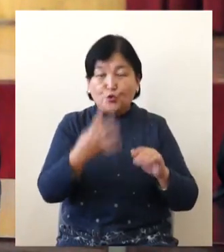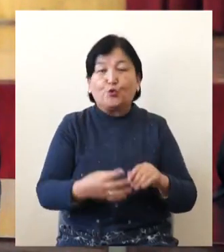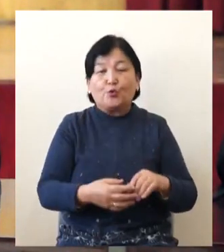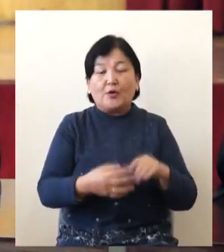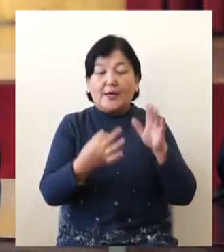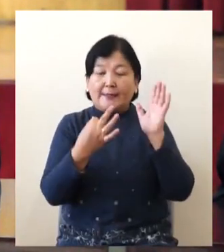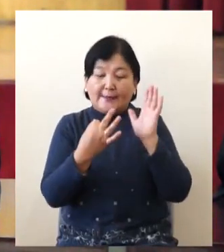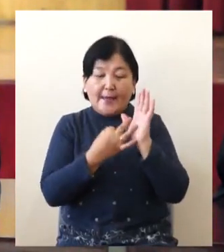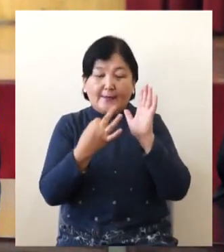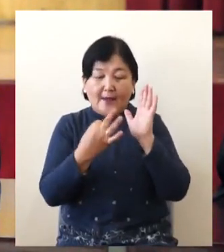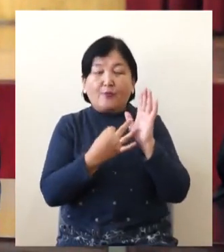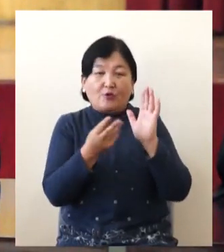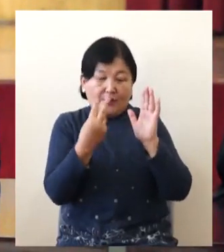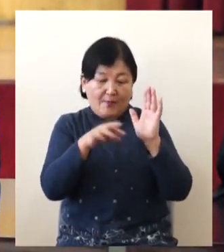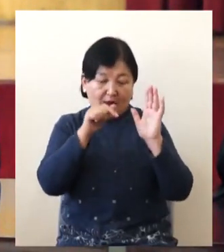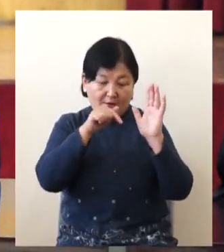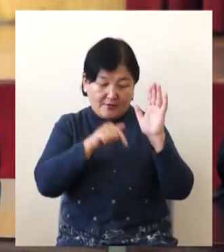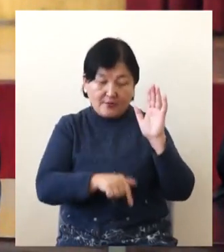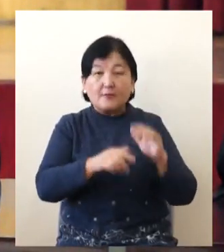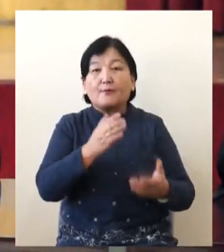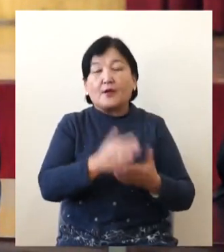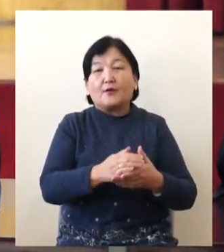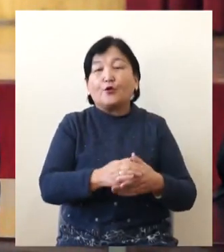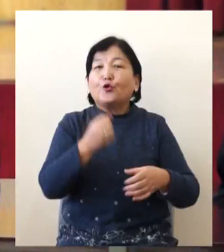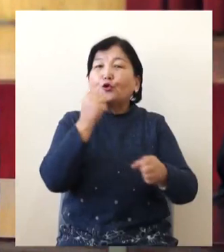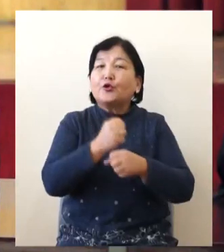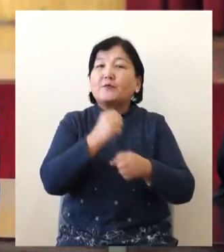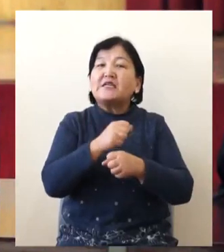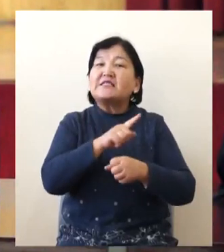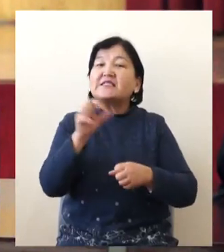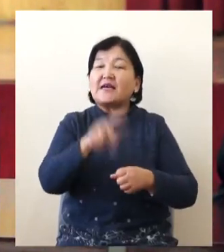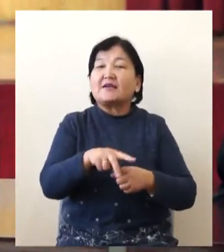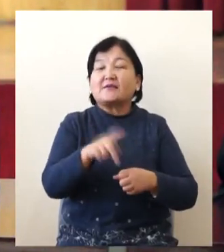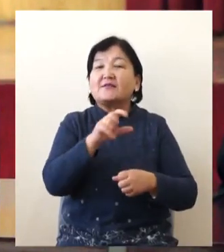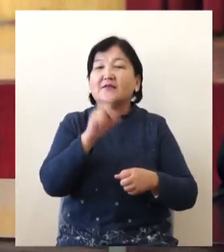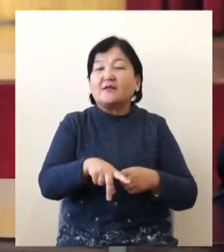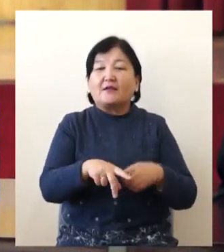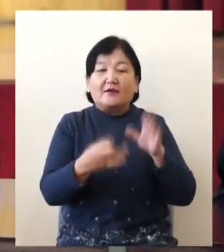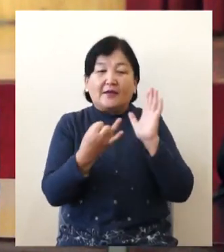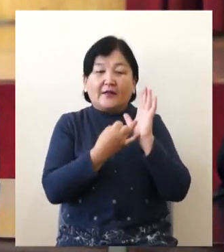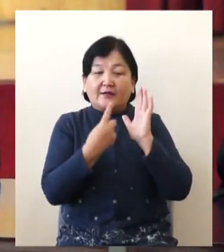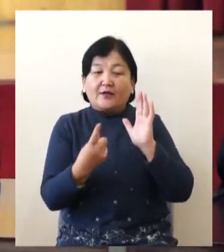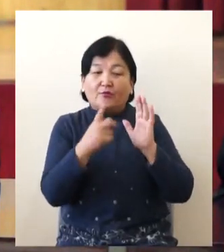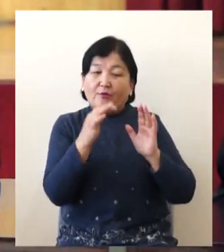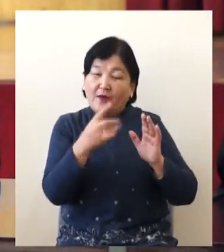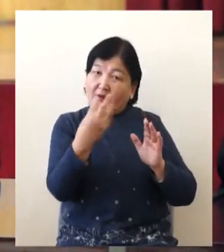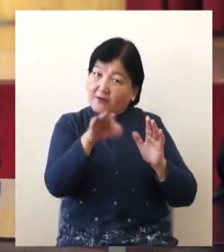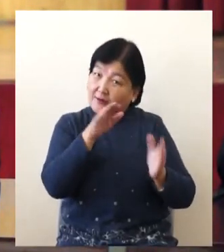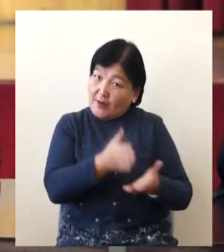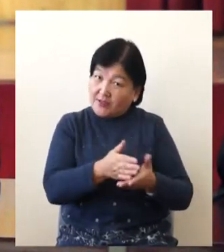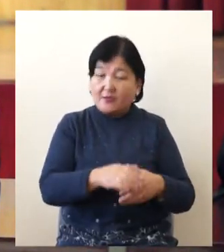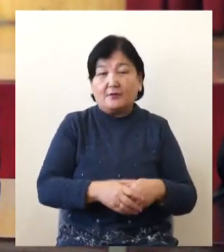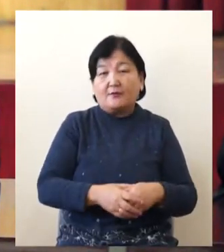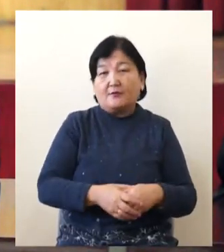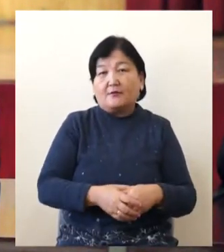байранд. 5-ын Б хөдөлмөрийн зах зээлэр 6.65 оноогоор 71 дугаар байна. 5-ын